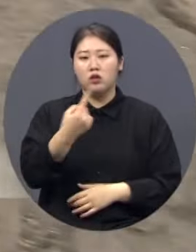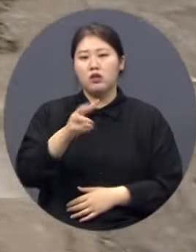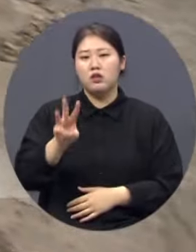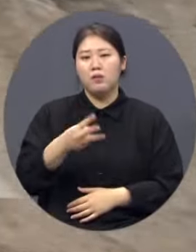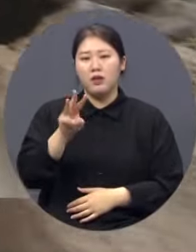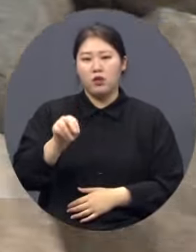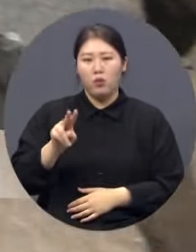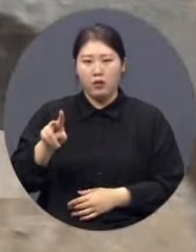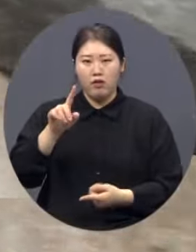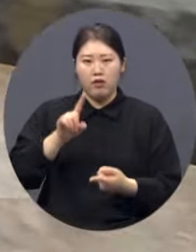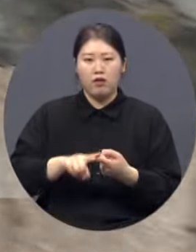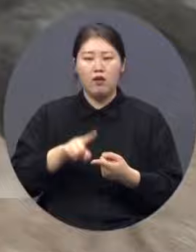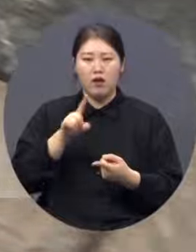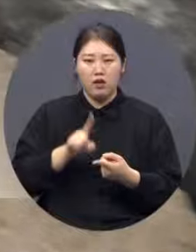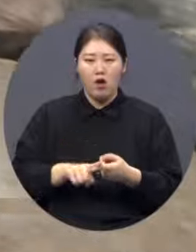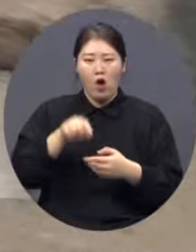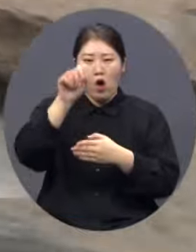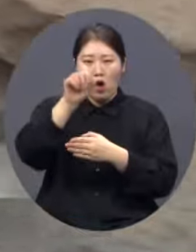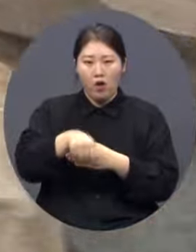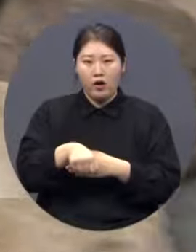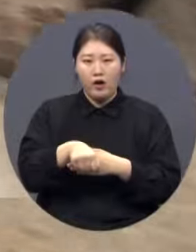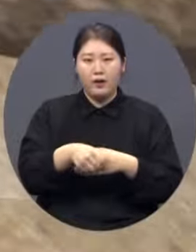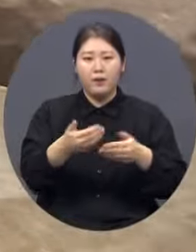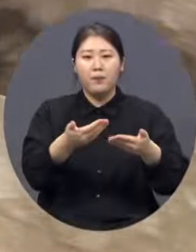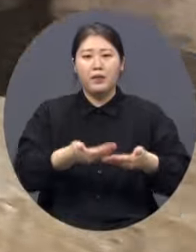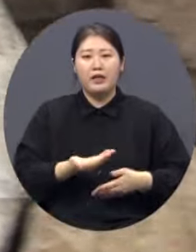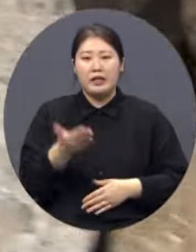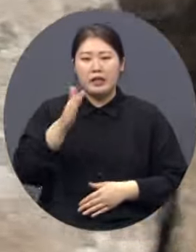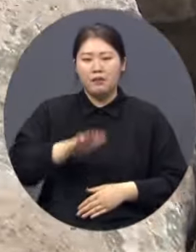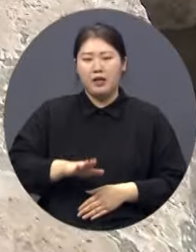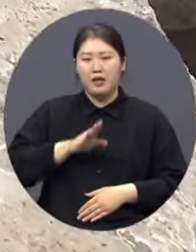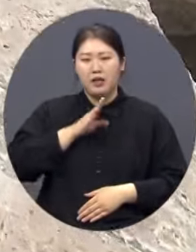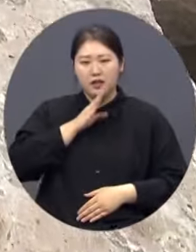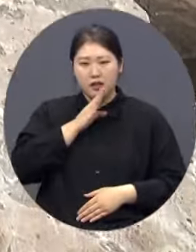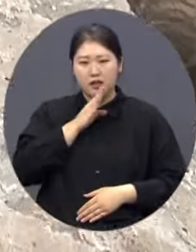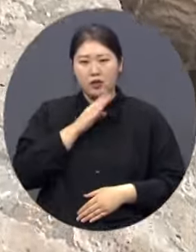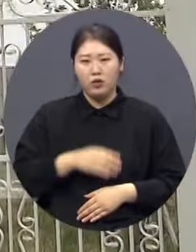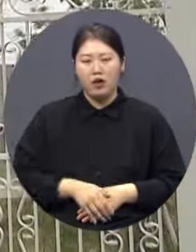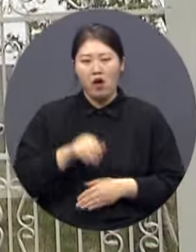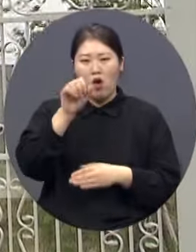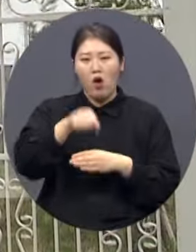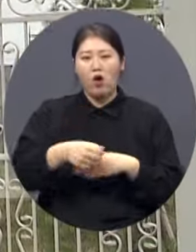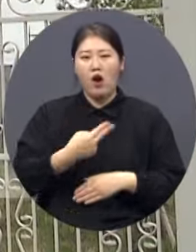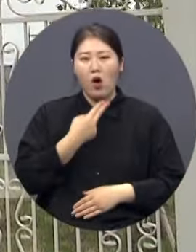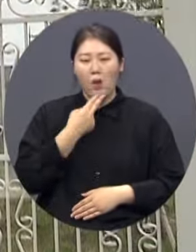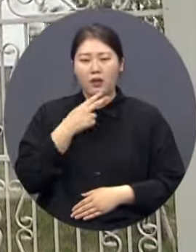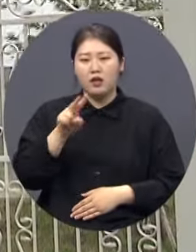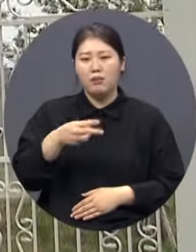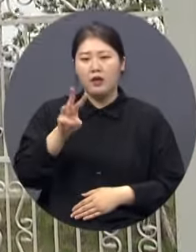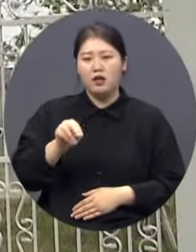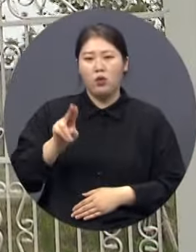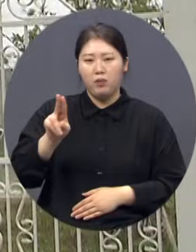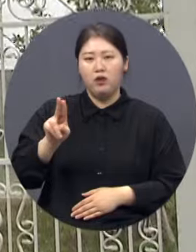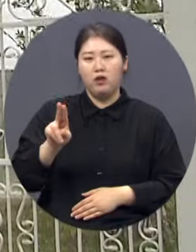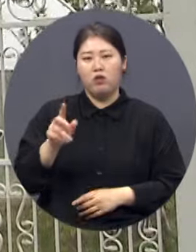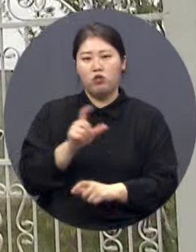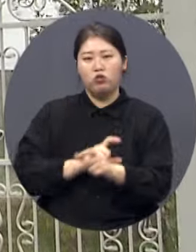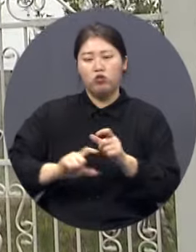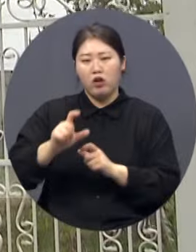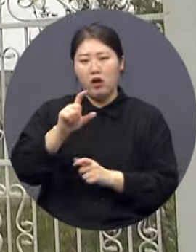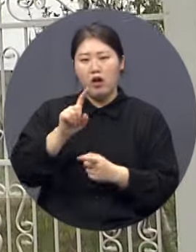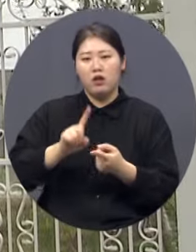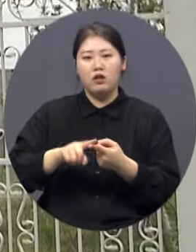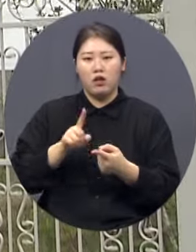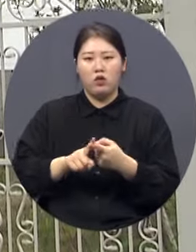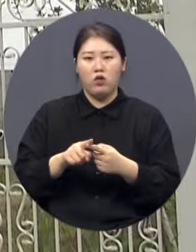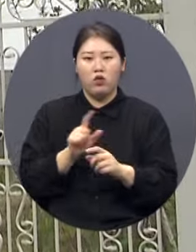제곱미터를 개발하겠다고 허가를 받았지만 실제로는 허가받지 않은 200여 제곱미터에서 공사를